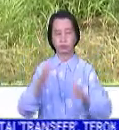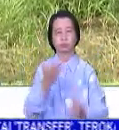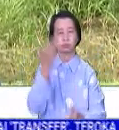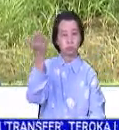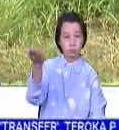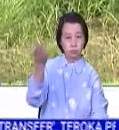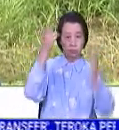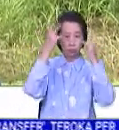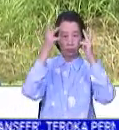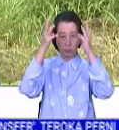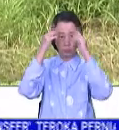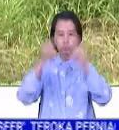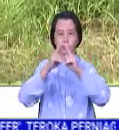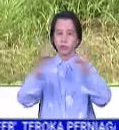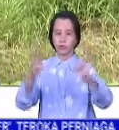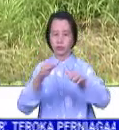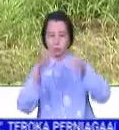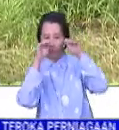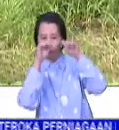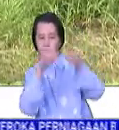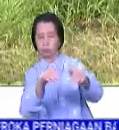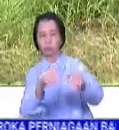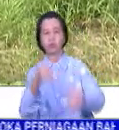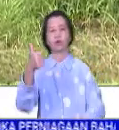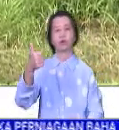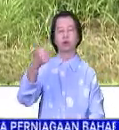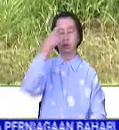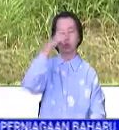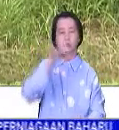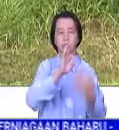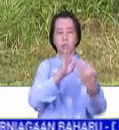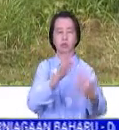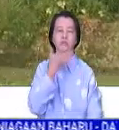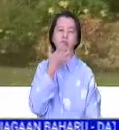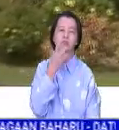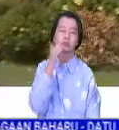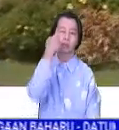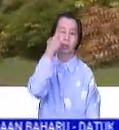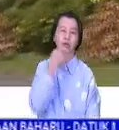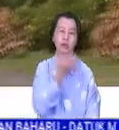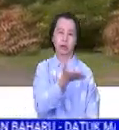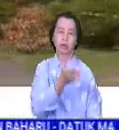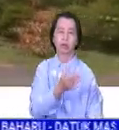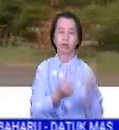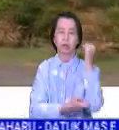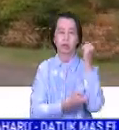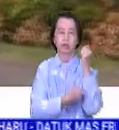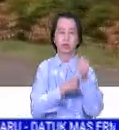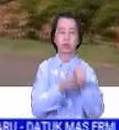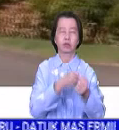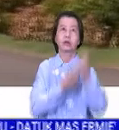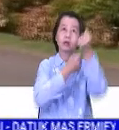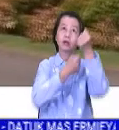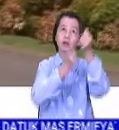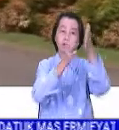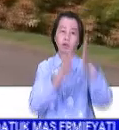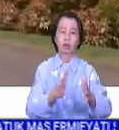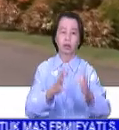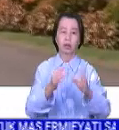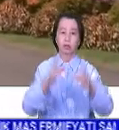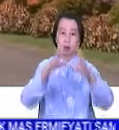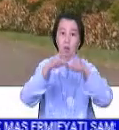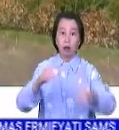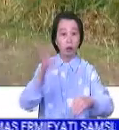mana beliau begitu prihatin terhadap nasib peneroka-peneroka felda penghapusan